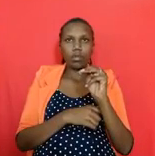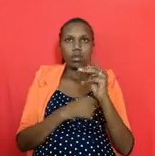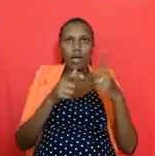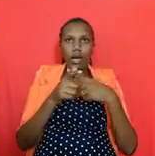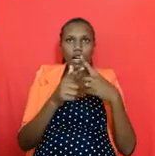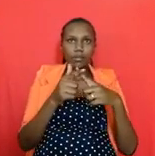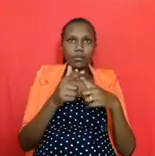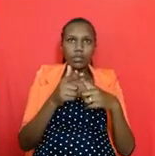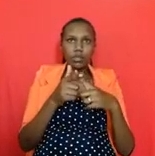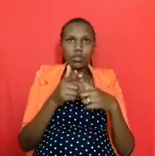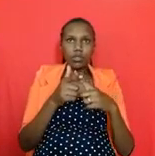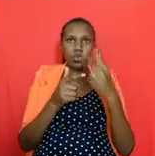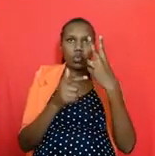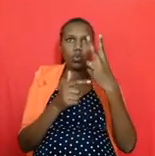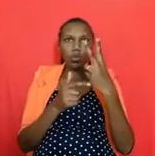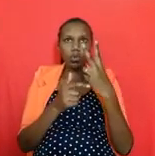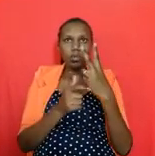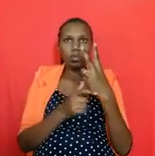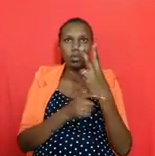milioni 200